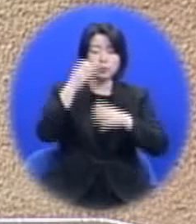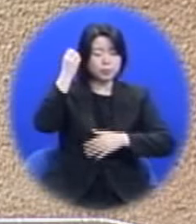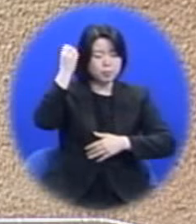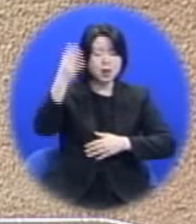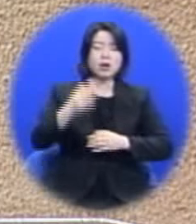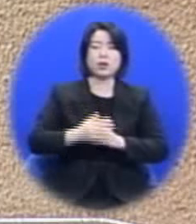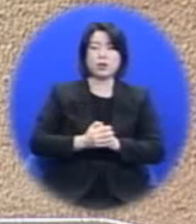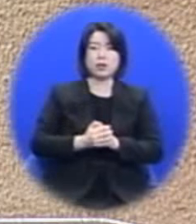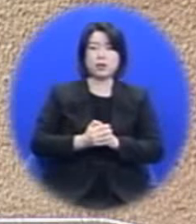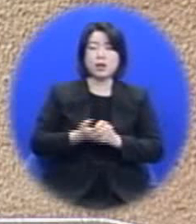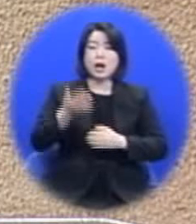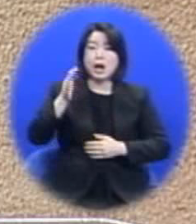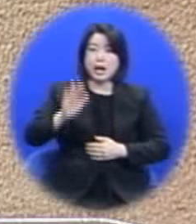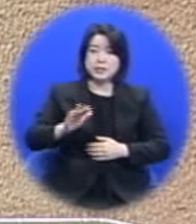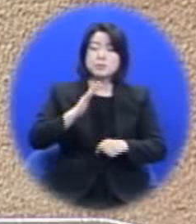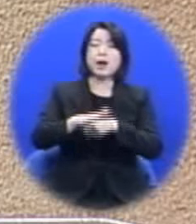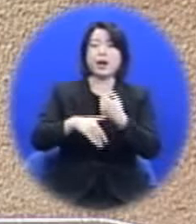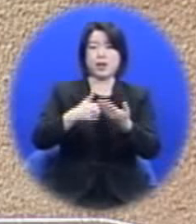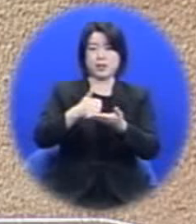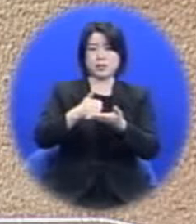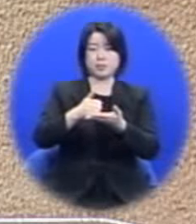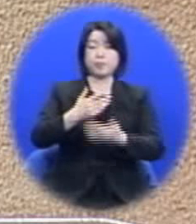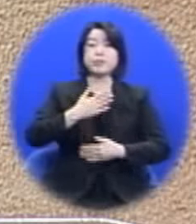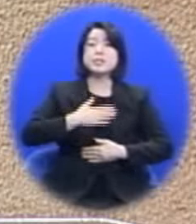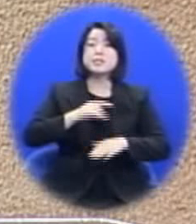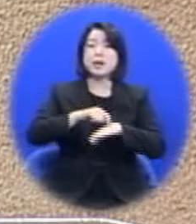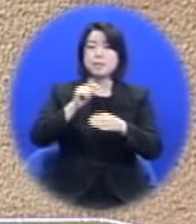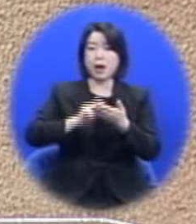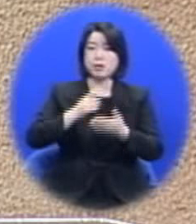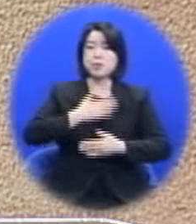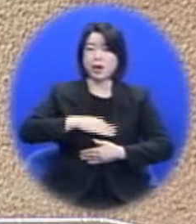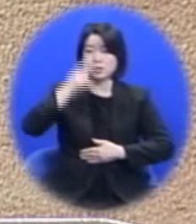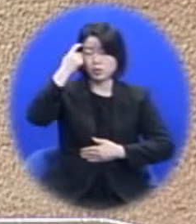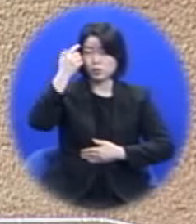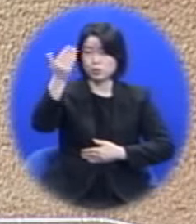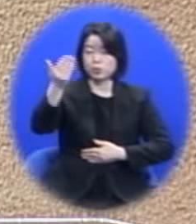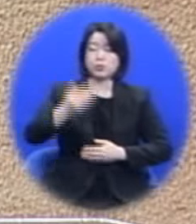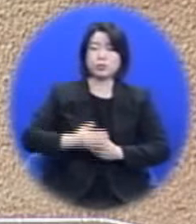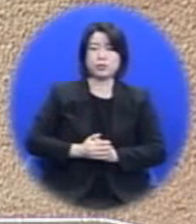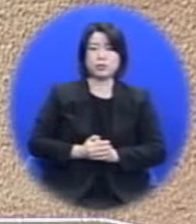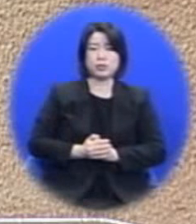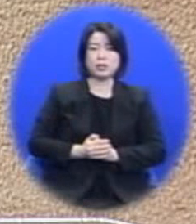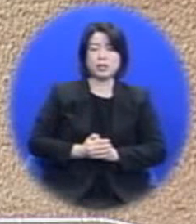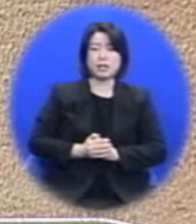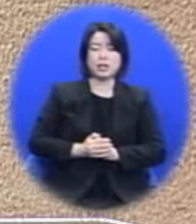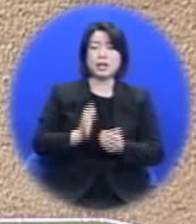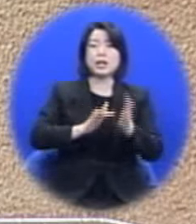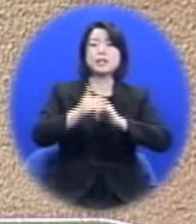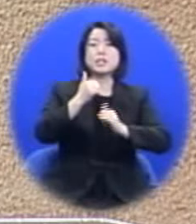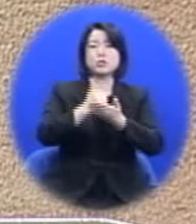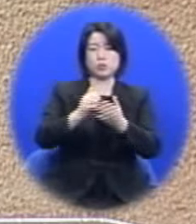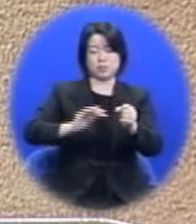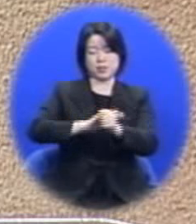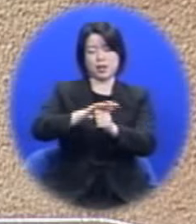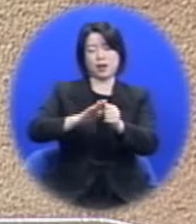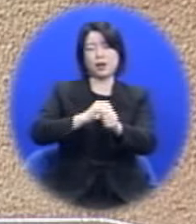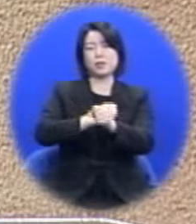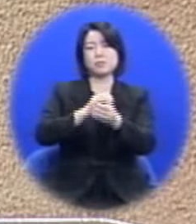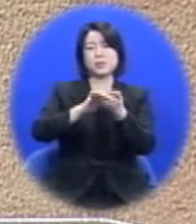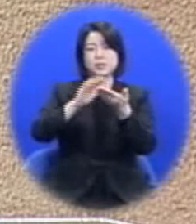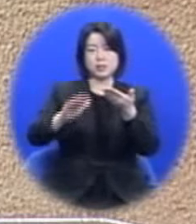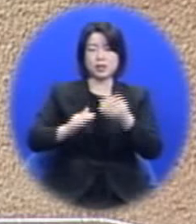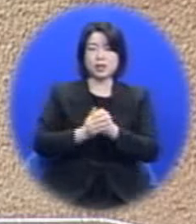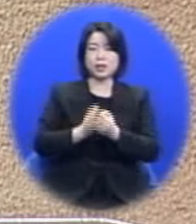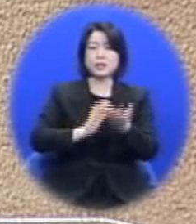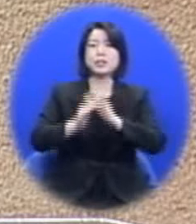잊어버렸습니다. 그러나 하나님 제 마음 아시지요? 예수님 사랑합니다.